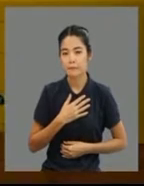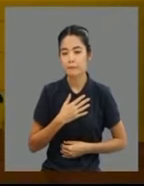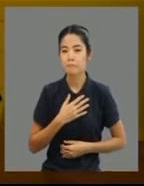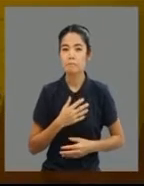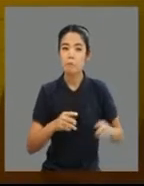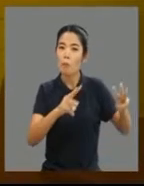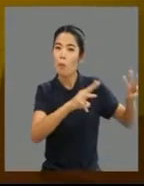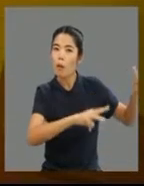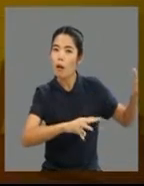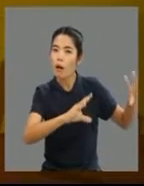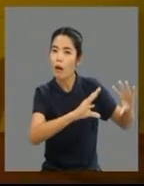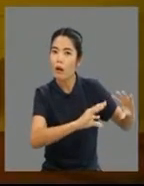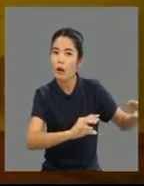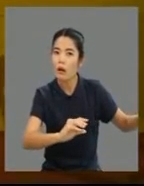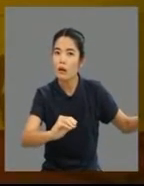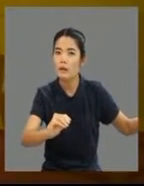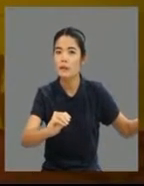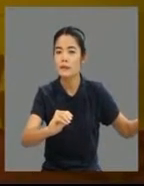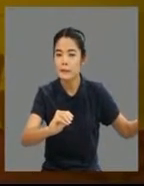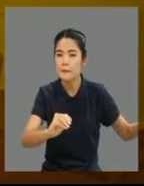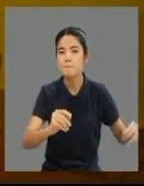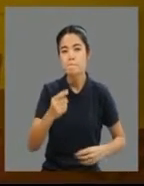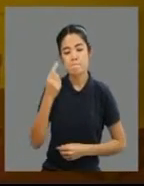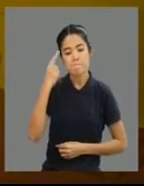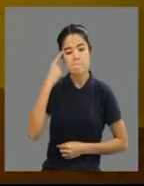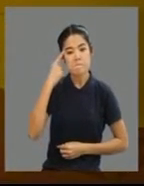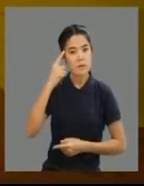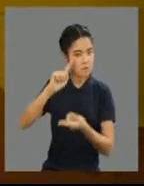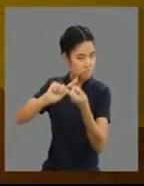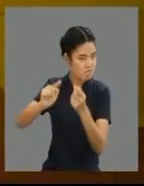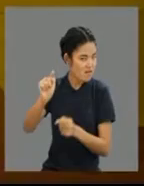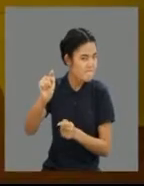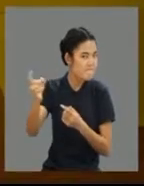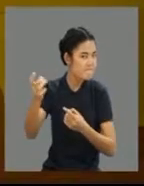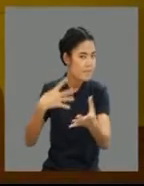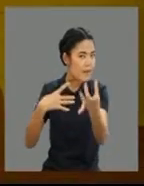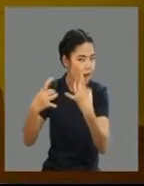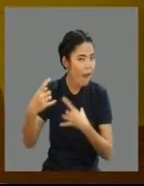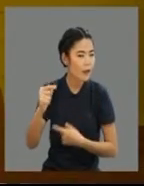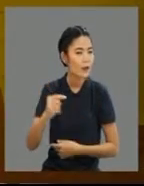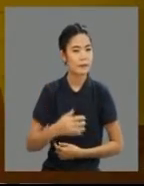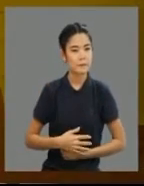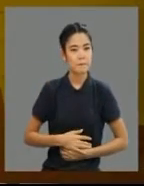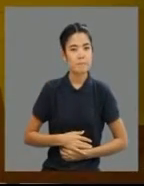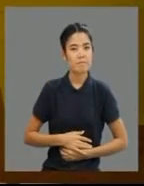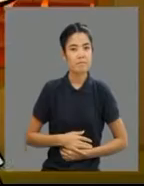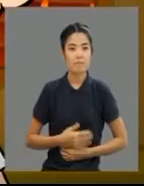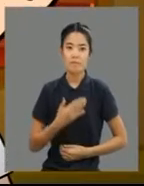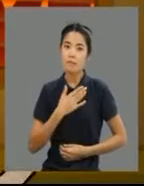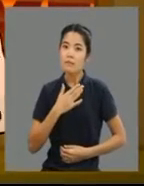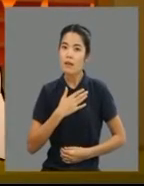แต่ก็ไม่เห็นอะไรเขาคิดว่าต้องเป็นเพื่อนๆมาแกล้งเขาแน่ๆเขาเลยตะโกนออกไปว่